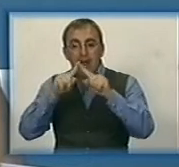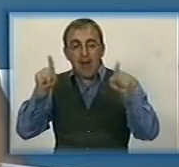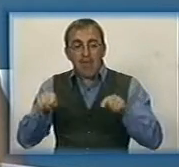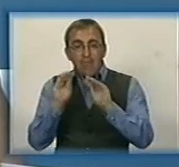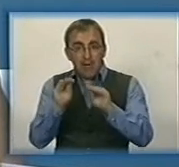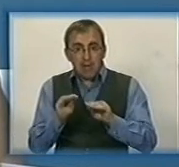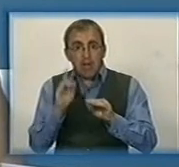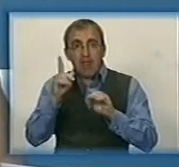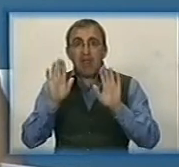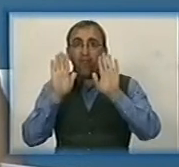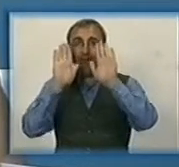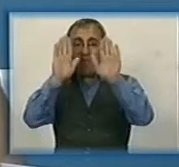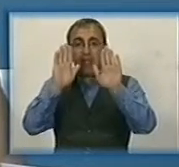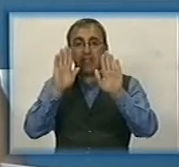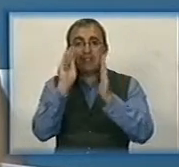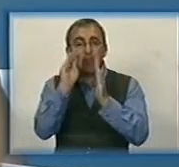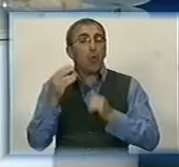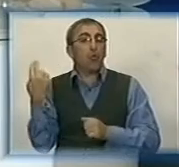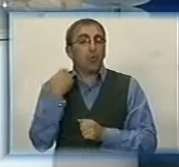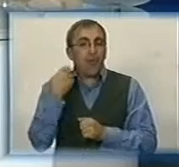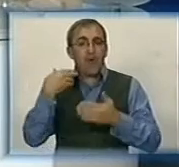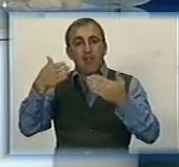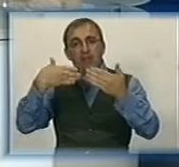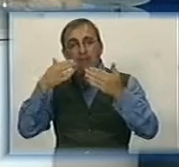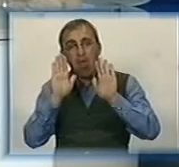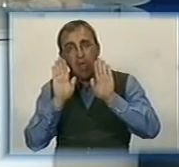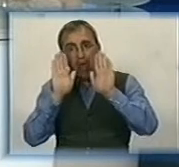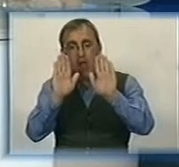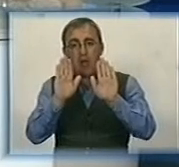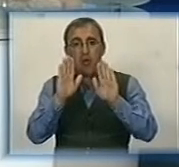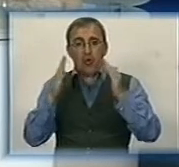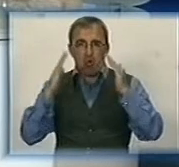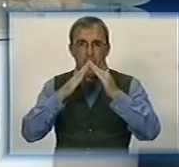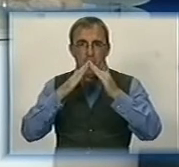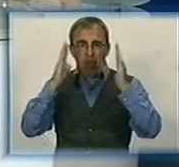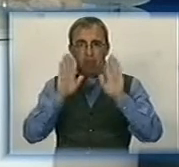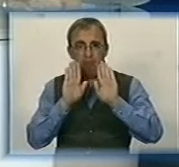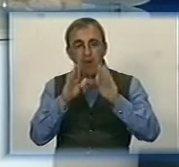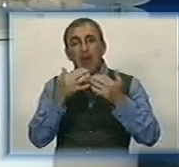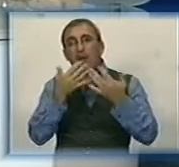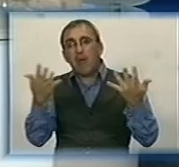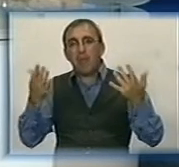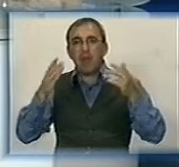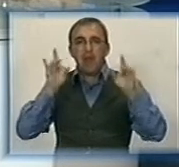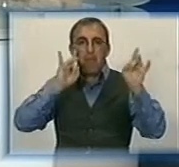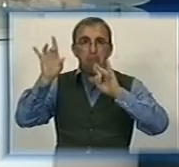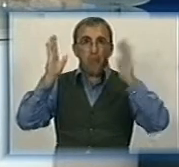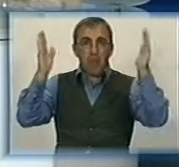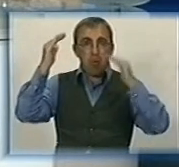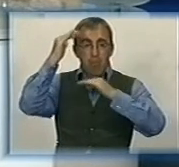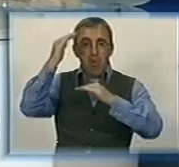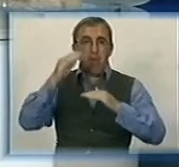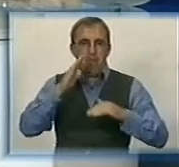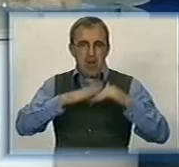вывешивают списки там, своих должников на двери, да, там, дома, либо еще где-то на бигбордах, так практиковали в